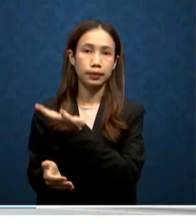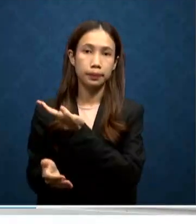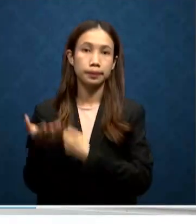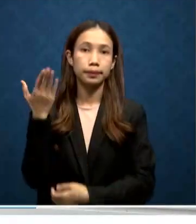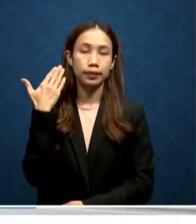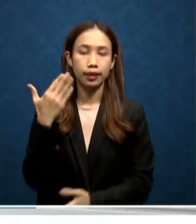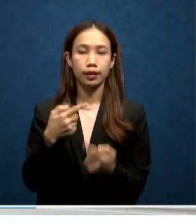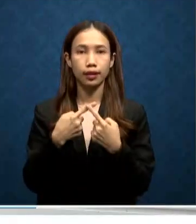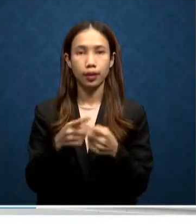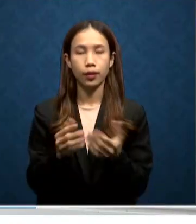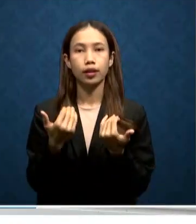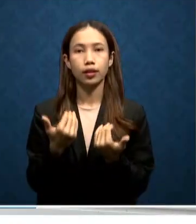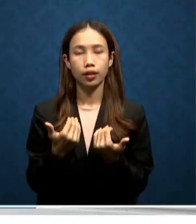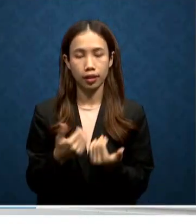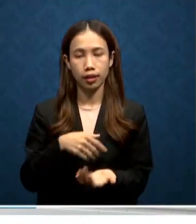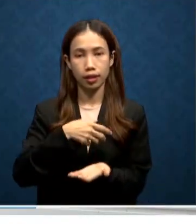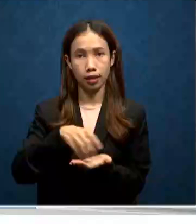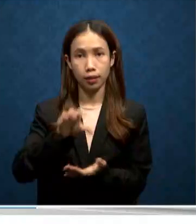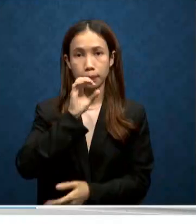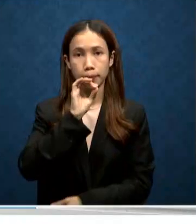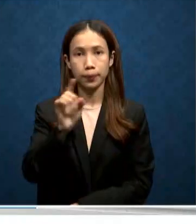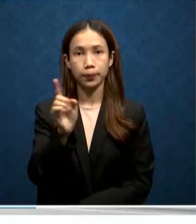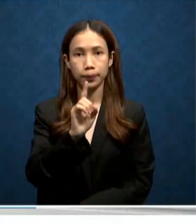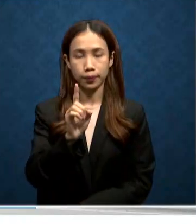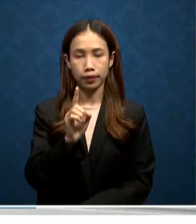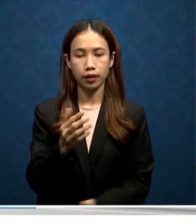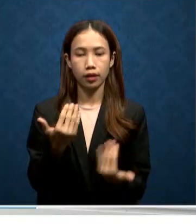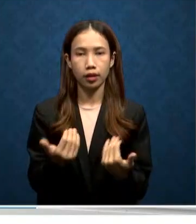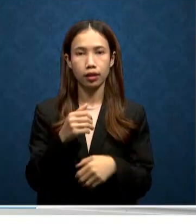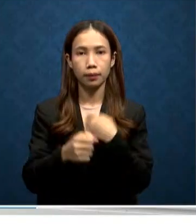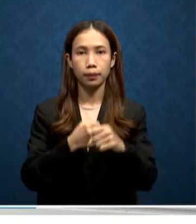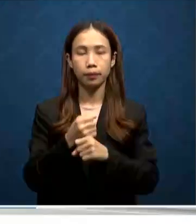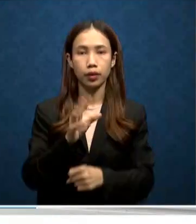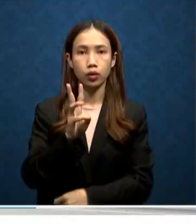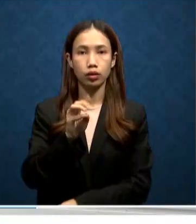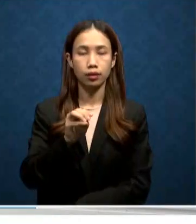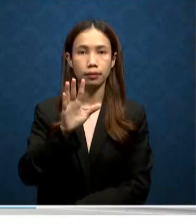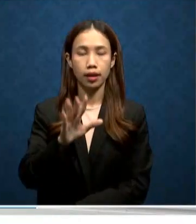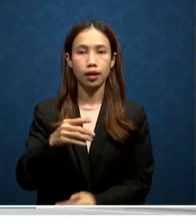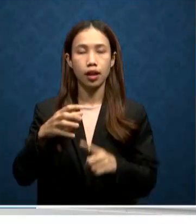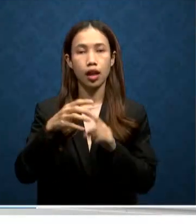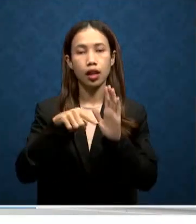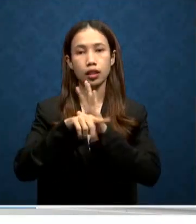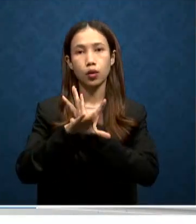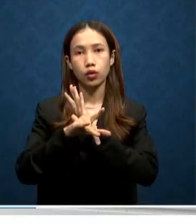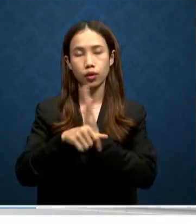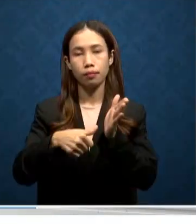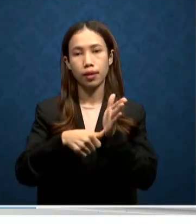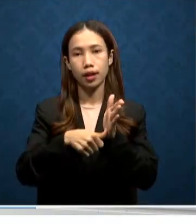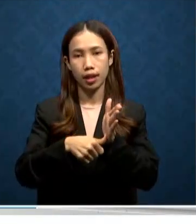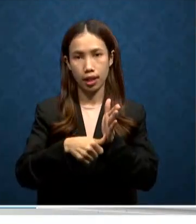ณเวลานี้ผมขออนุญาตกราบเรียนท่านว่าเอ่อณปี 65จังหวัดชลบุรีมีหนี้ค้างอยู่ 48